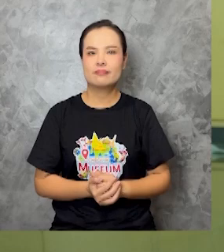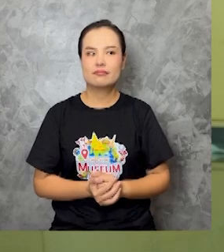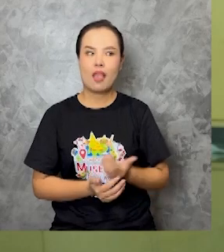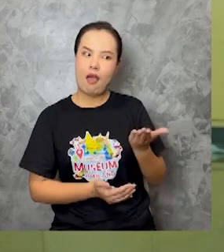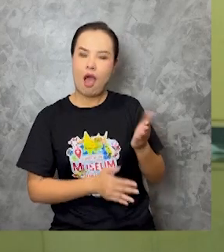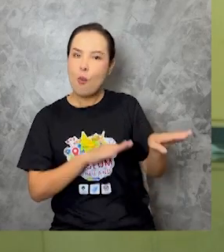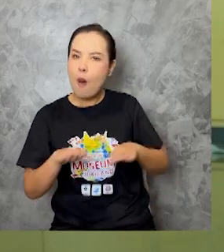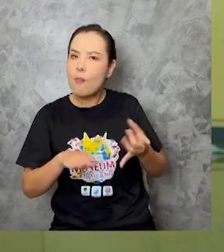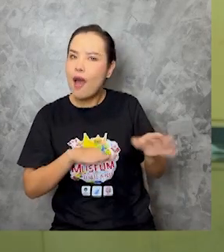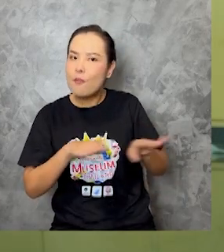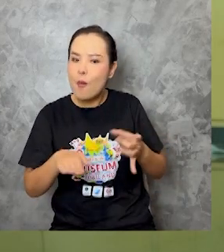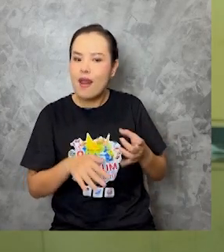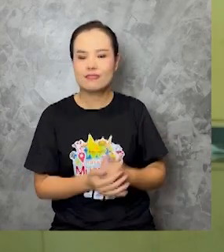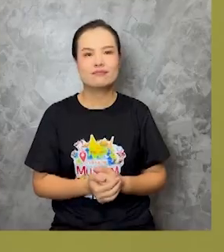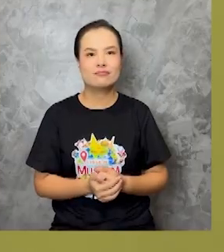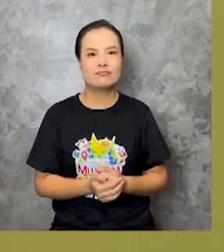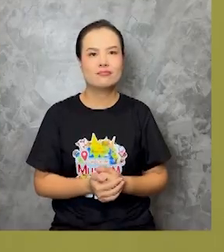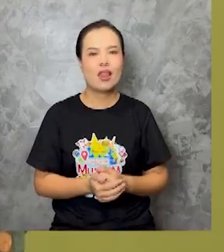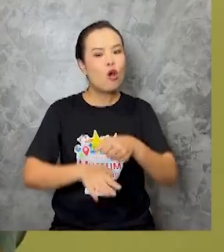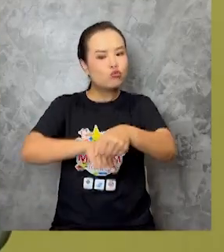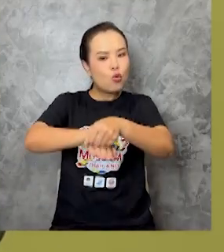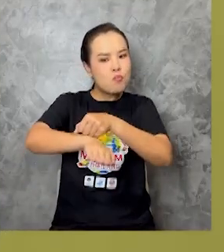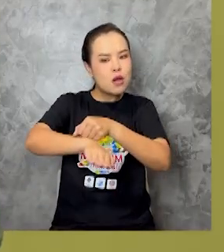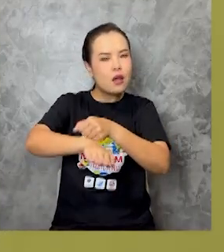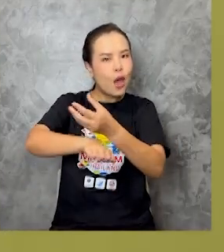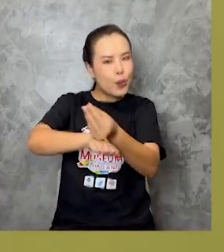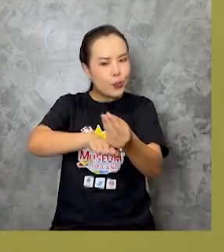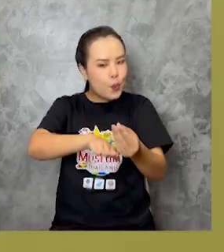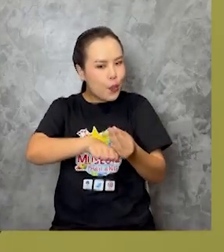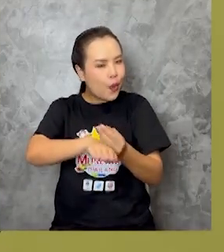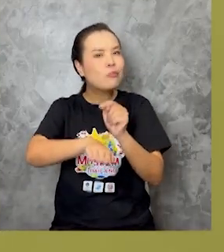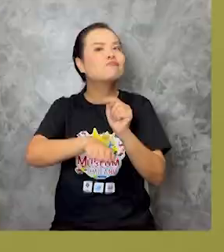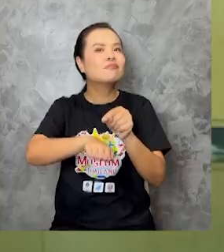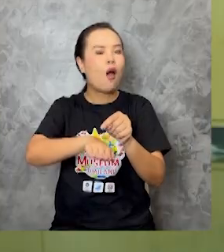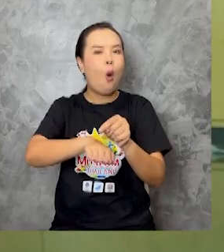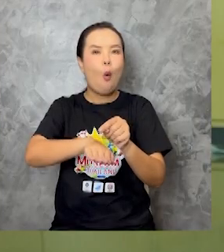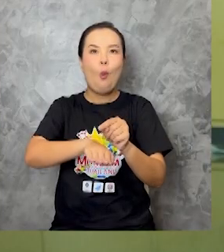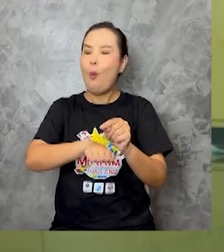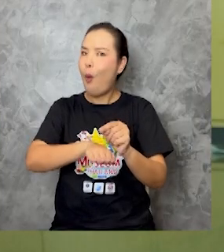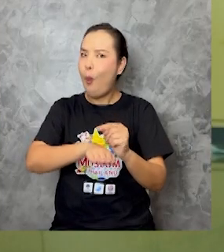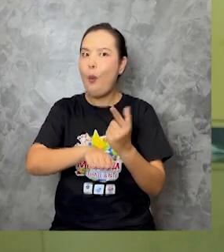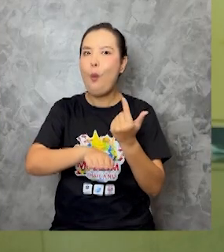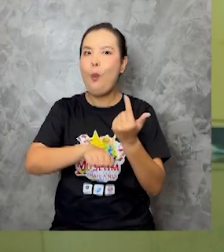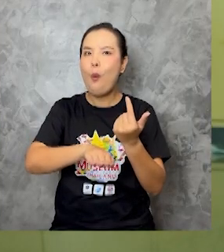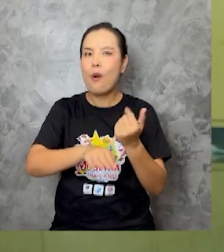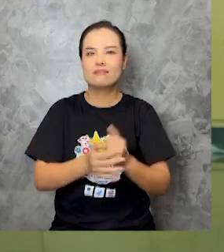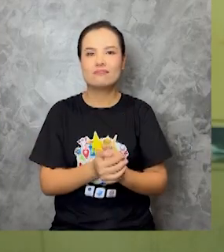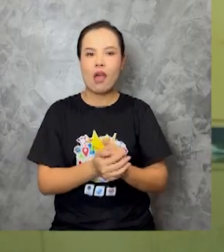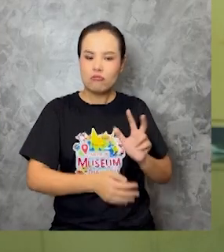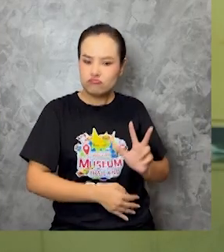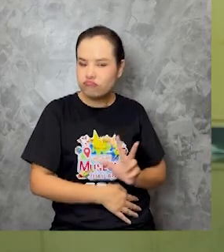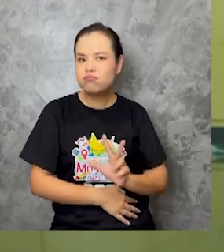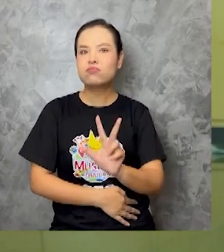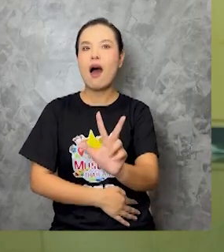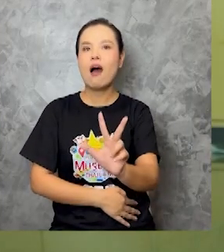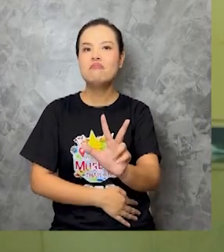ล้วพี่ชอบแล้วครับเตรียมอะไรมาน ี่ครับก็คือเป็นถุงมือที่เต็มไปด้วยอัญมณีครับ โอ้โหถ้างั้นแสดงว่าเราจะเข้าไ